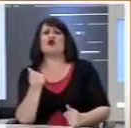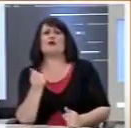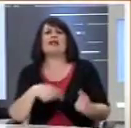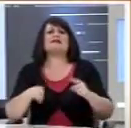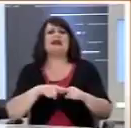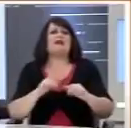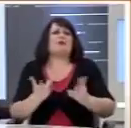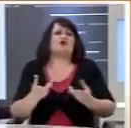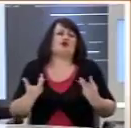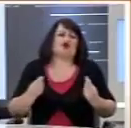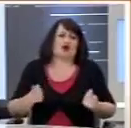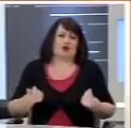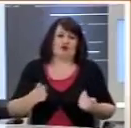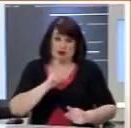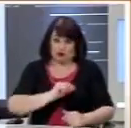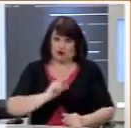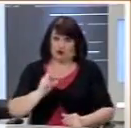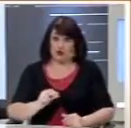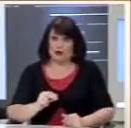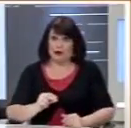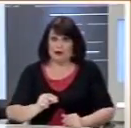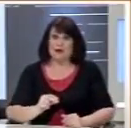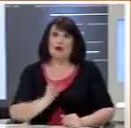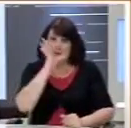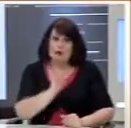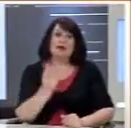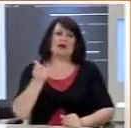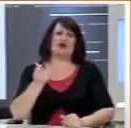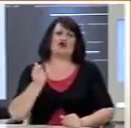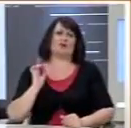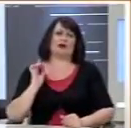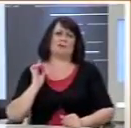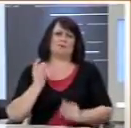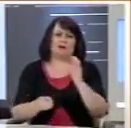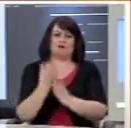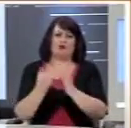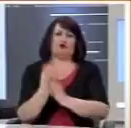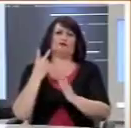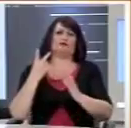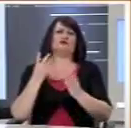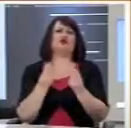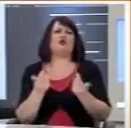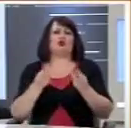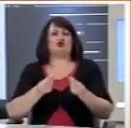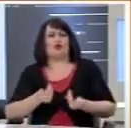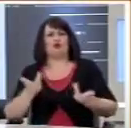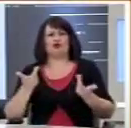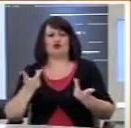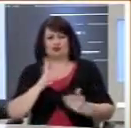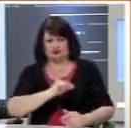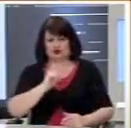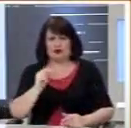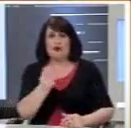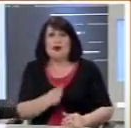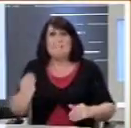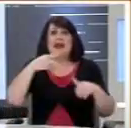Ελλάδα. Το ίδιο γίνεται και στην πραγματική οικονομία με αυτά τα καινούργια εργαλεία. Το ίδιο θα γίνει με το